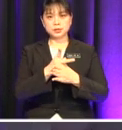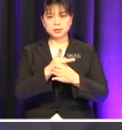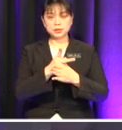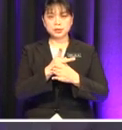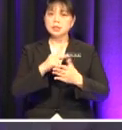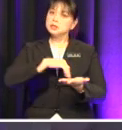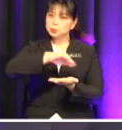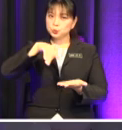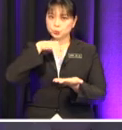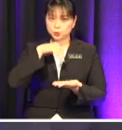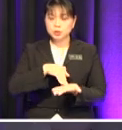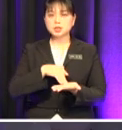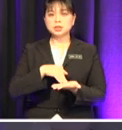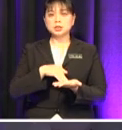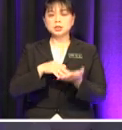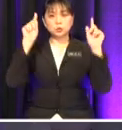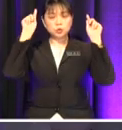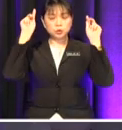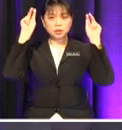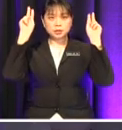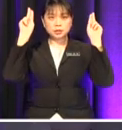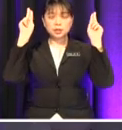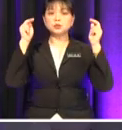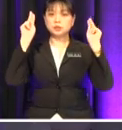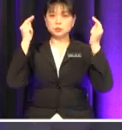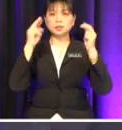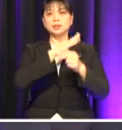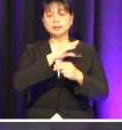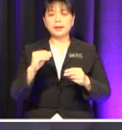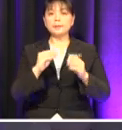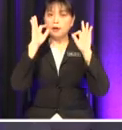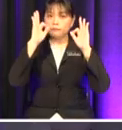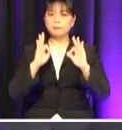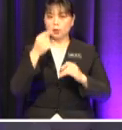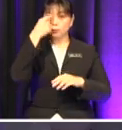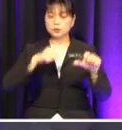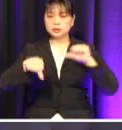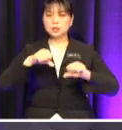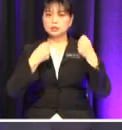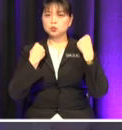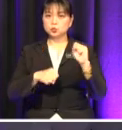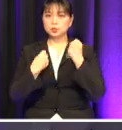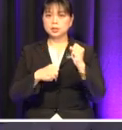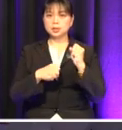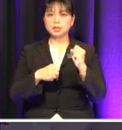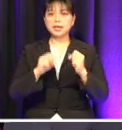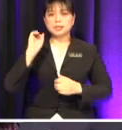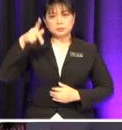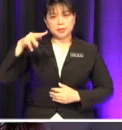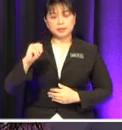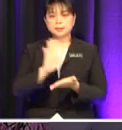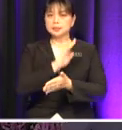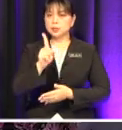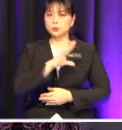semua topik-topik bidang dan juga format untuk saya suka SPM kertas 1 dan kertas